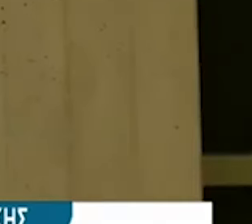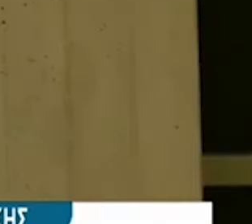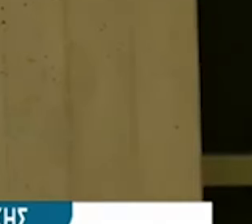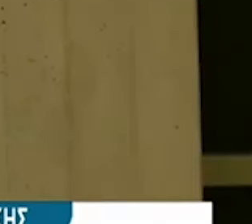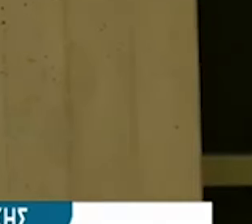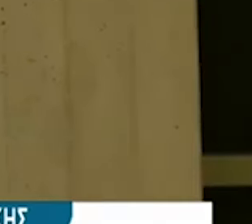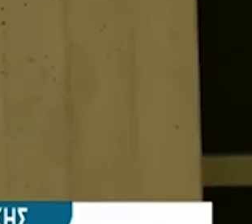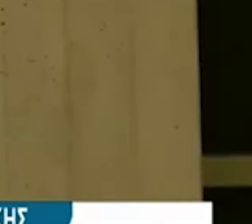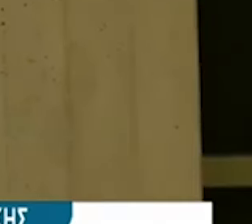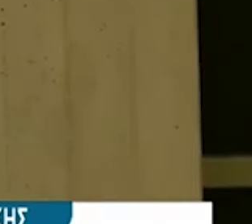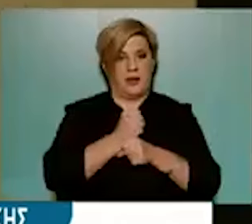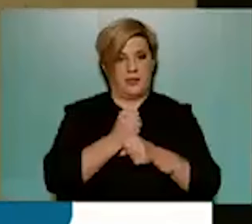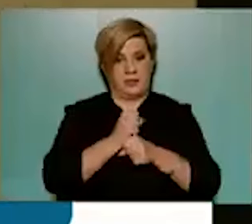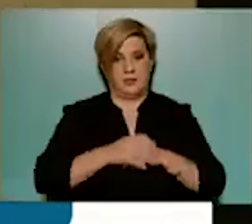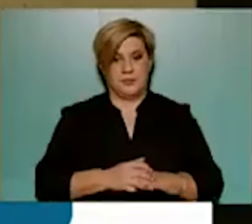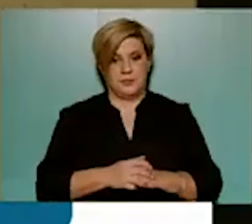Κυρίες και κύριοι συνάδελφοι,